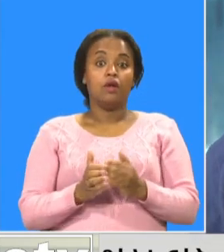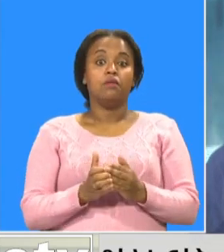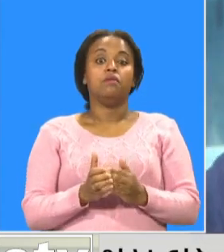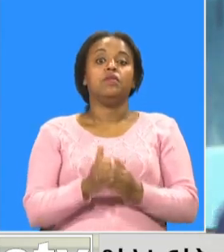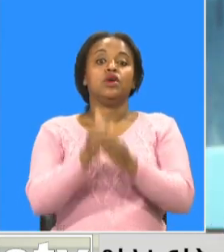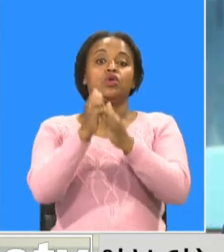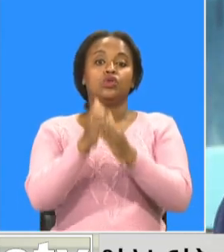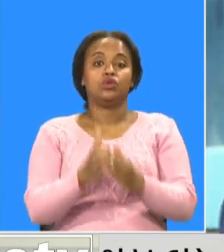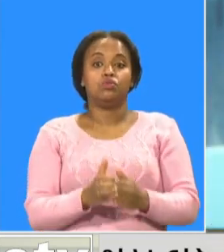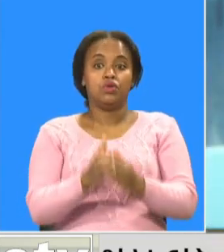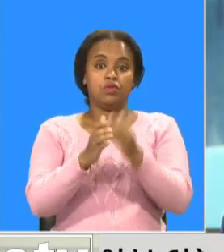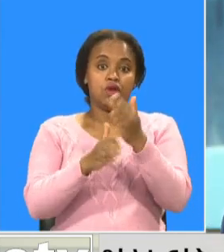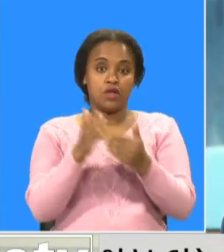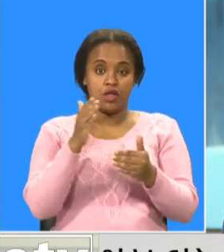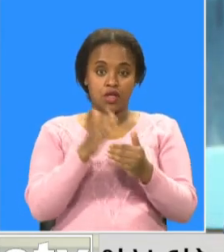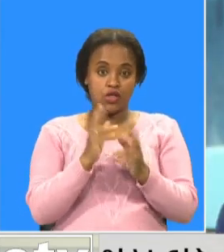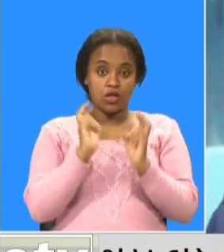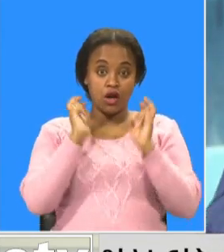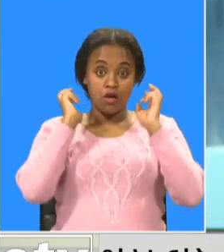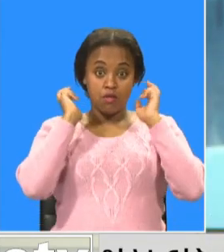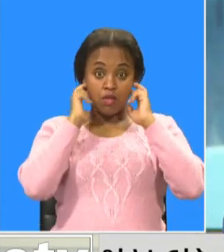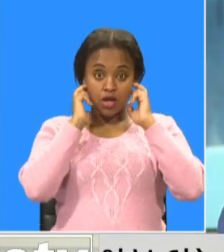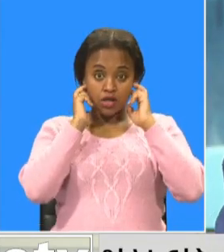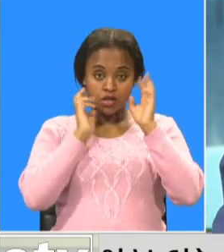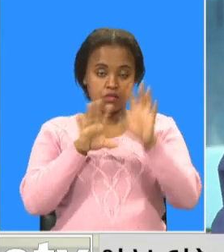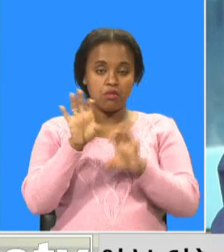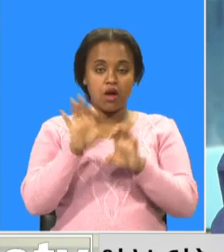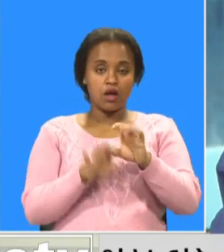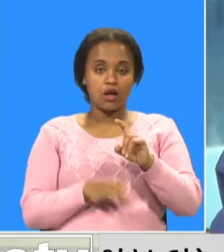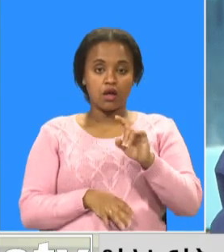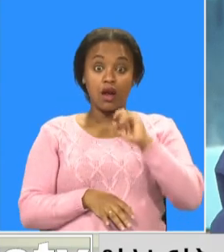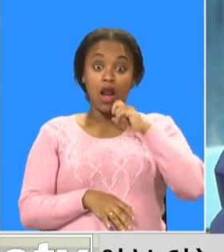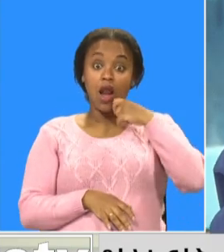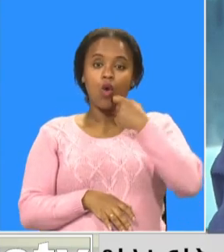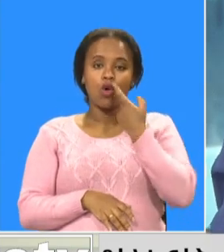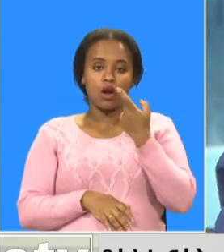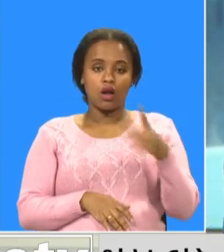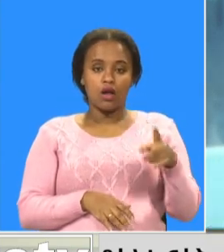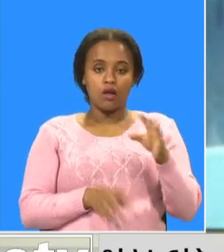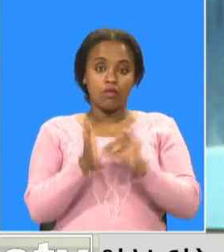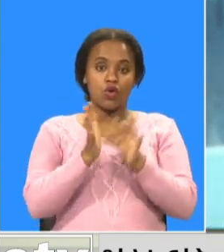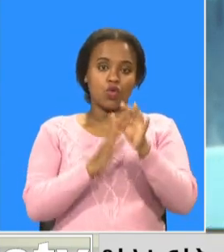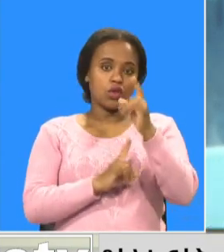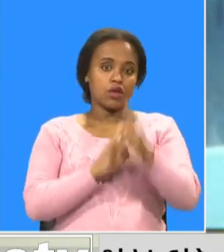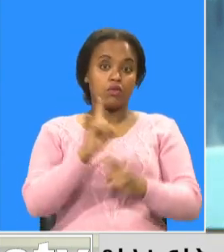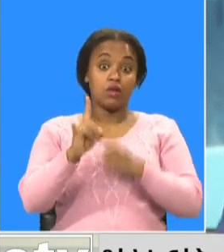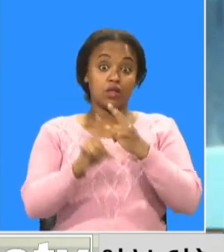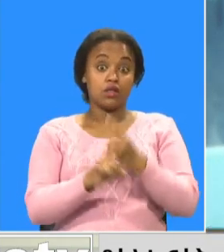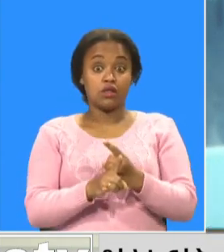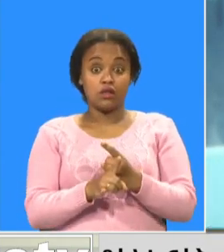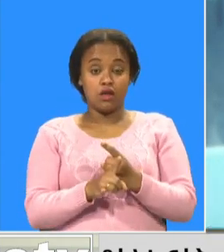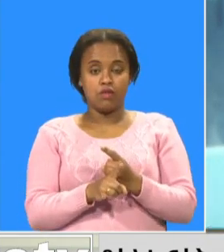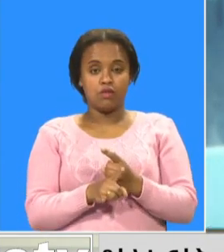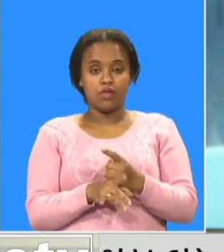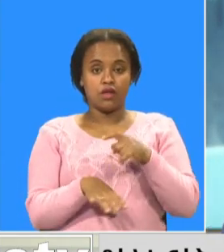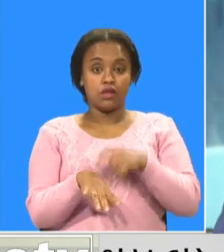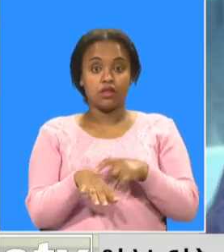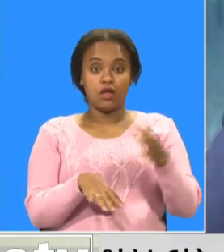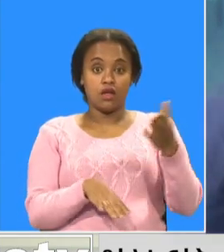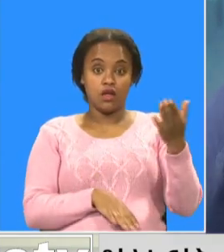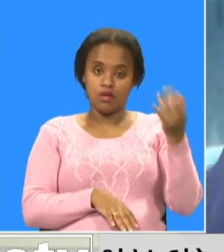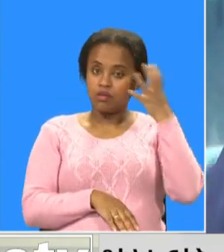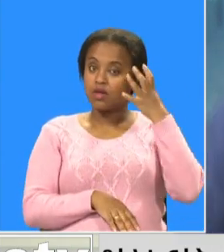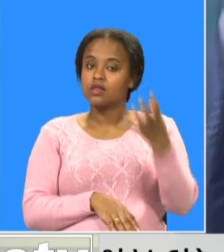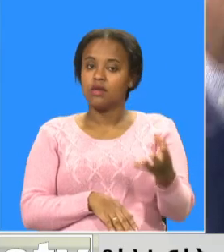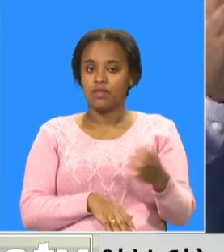መሪዎች በመሪ ደረጃ ማስክ ማድረግ እንደ ነውር የሚቆጠርበት ዘመን ጊዜ እንደነበረ ሰምተናል። አሁን ደግሞ